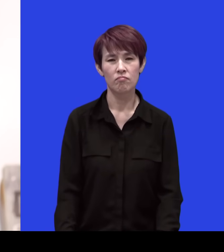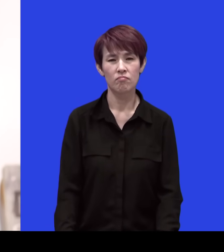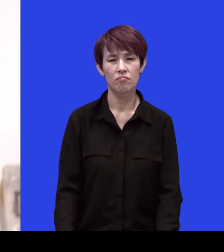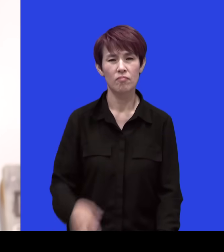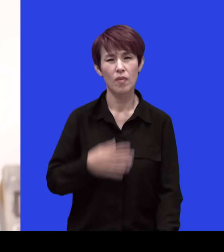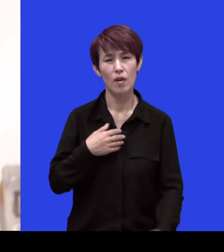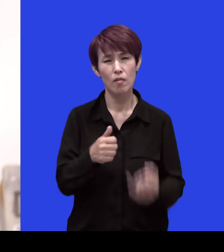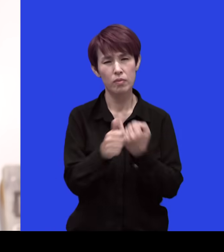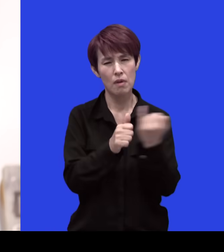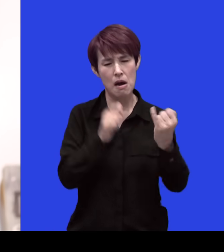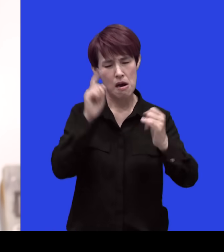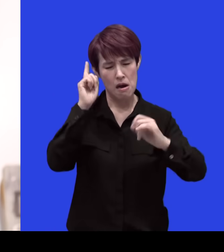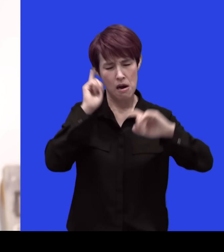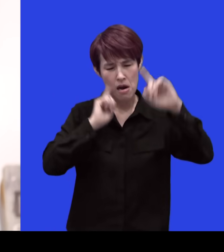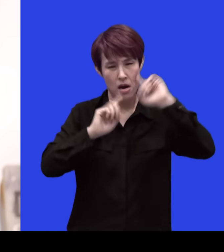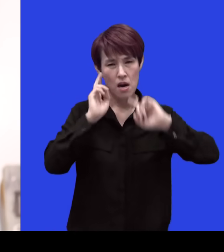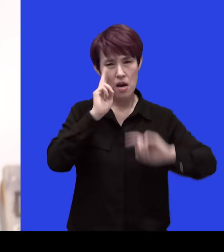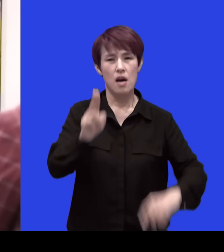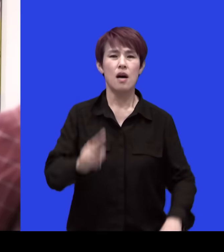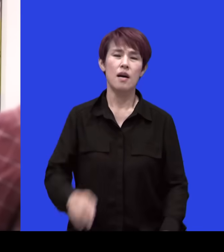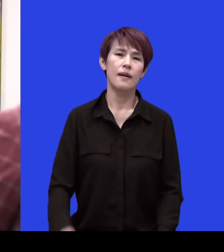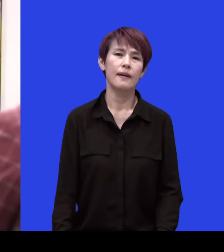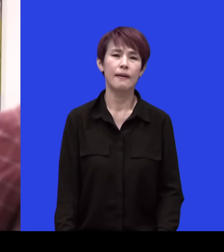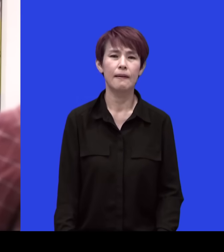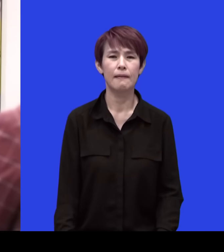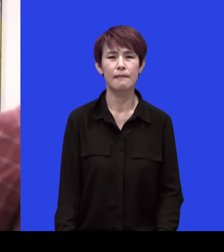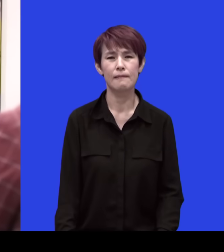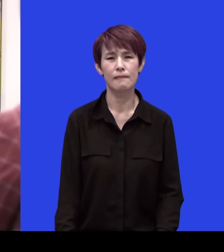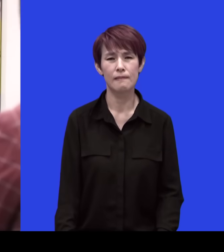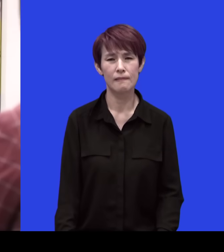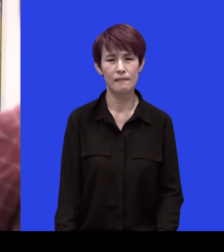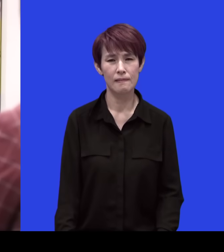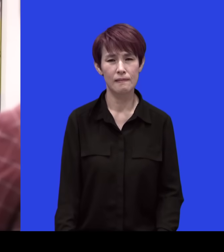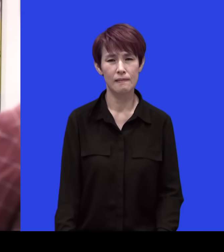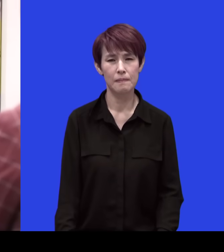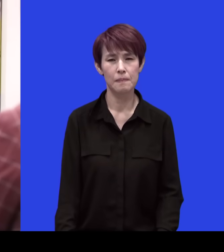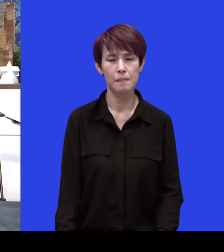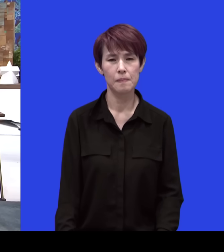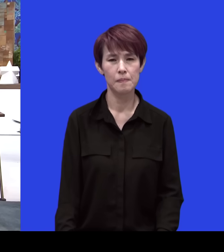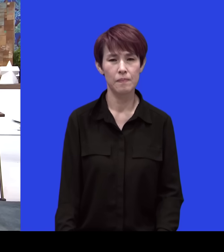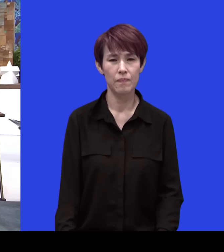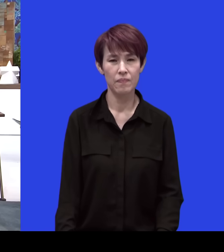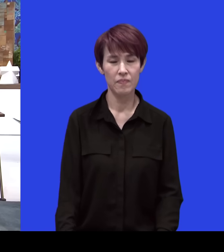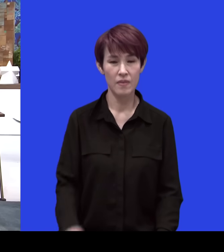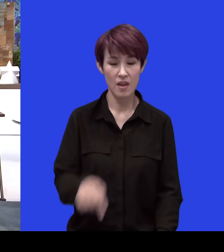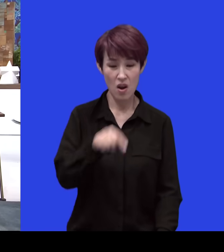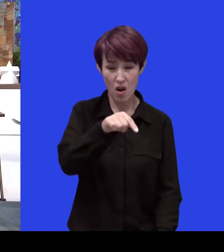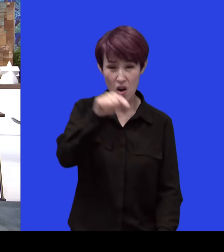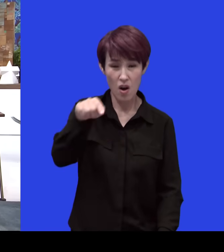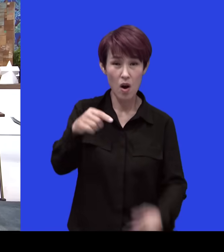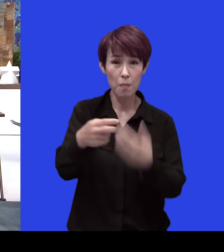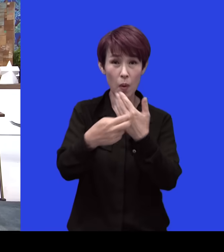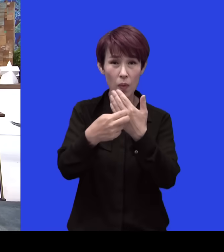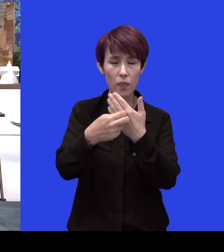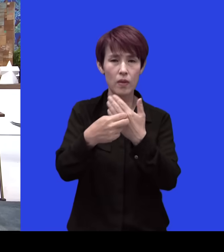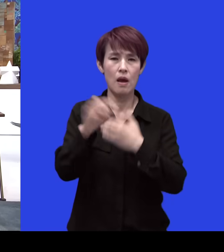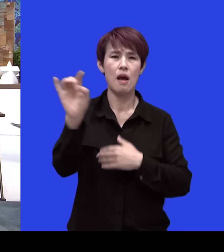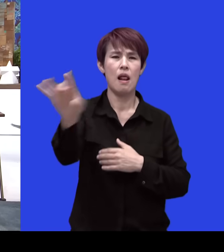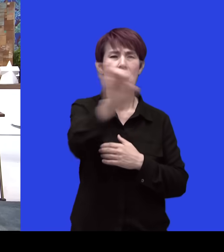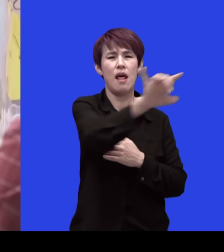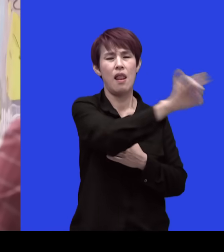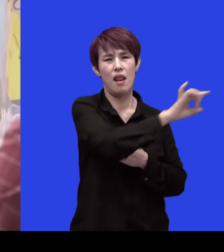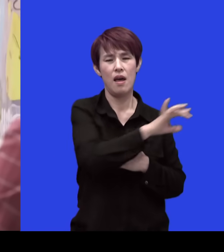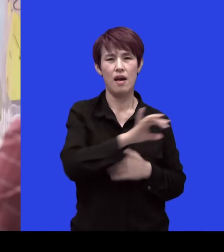돼가지고 뭐 전혀 모르겠지. 물뿌리가 됐어요. 거기 탔던 사람들이 예. 병원이 다 달라. 어디 간지